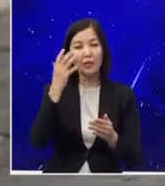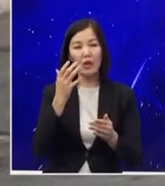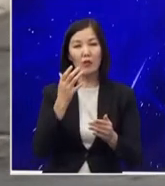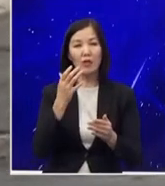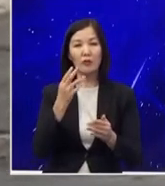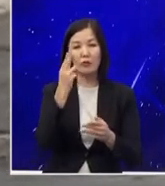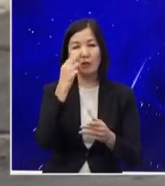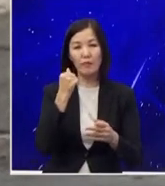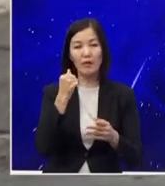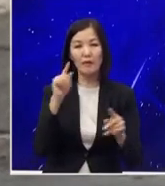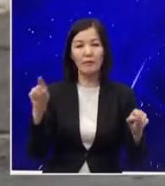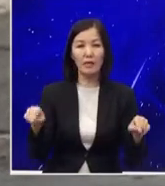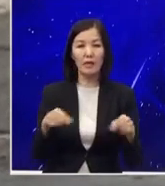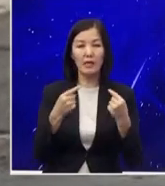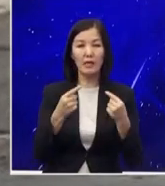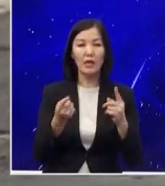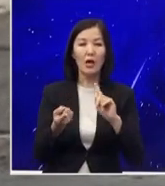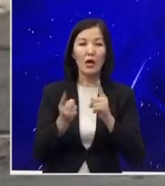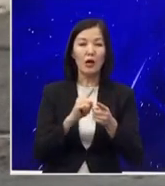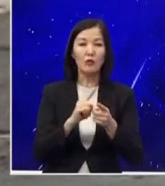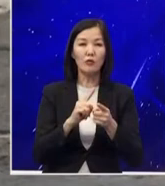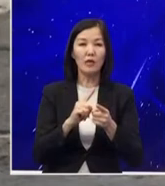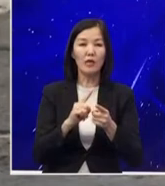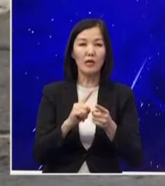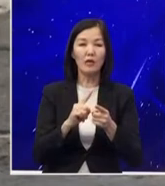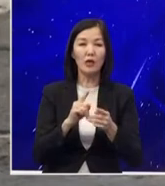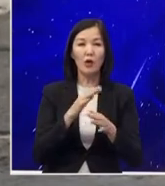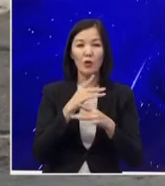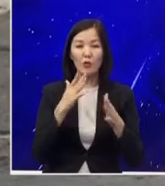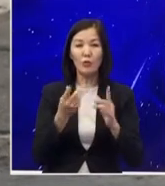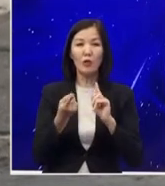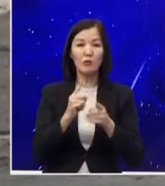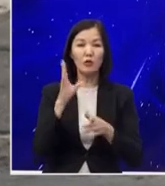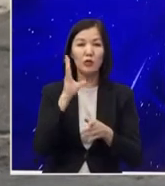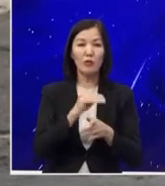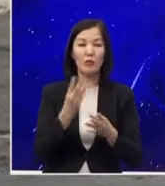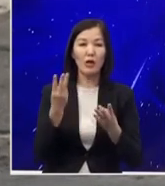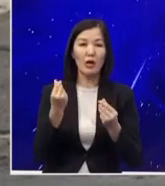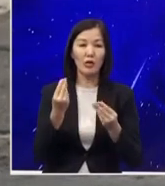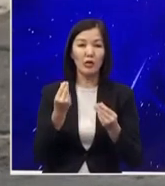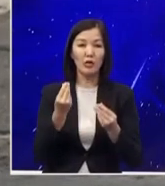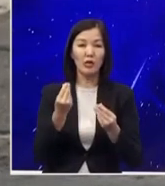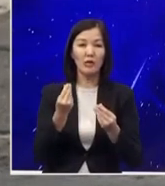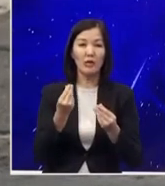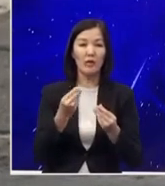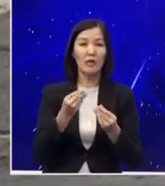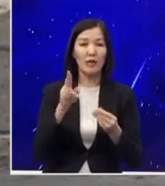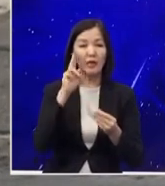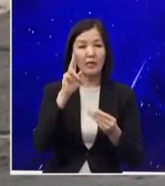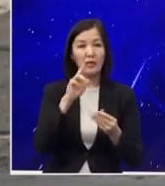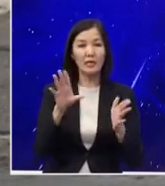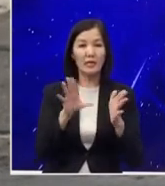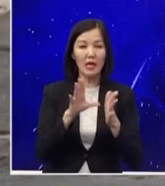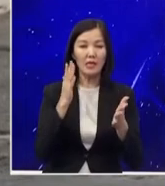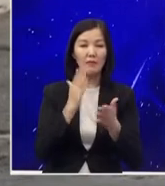тұрғына бейінделген. Біз оларды көшірсек, моральдық тұрғыдан біраз дүние жоғалтып аламыз. Ал қаржы жағына келсек, канализация, газ бар,